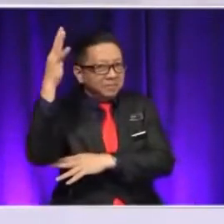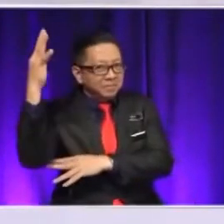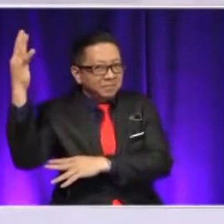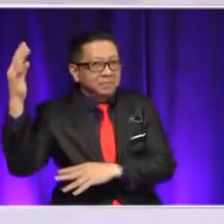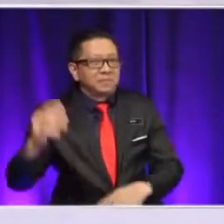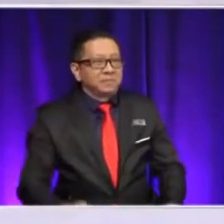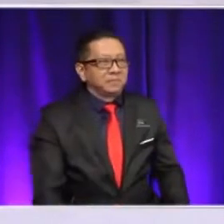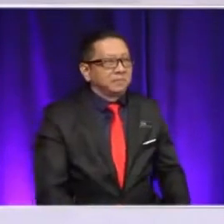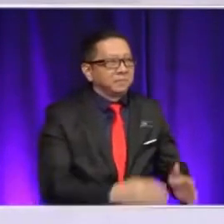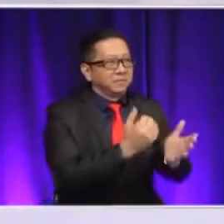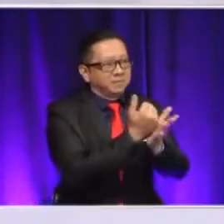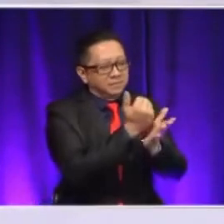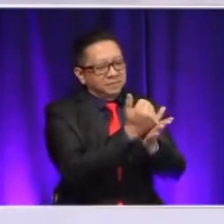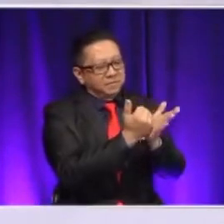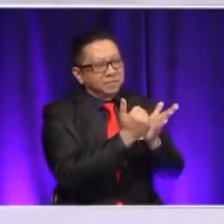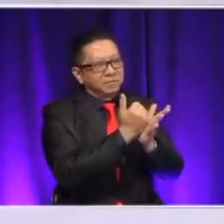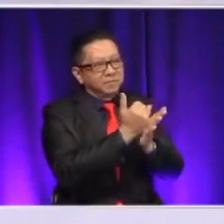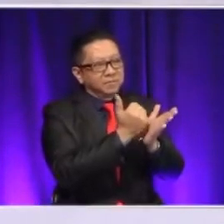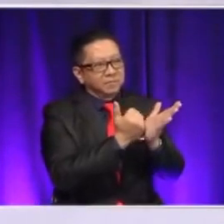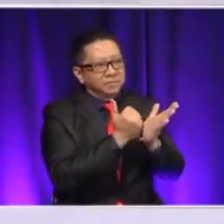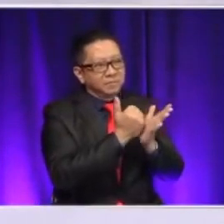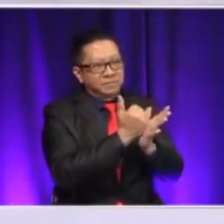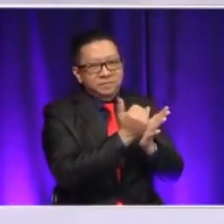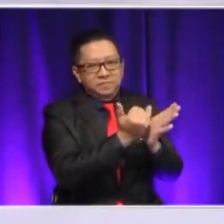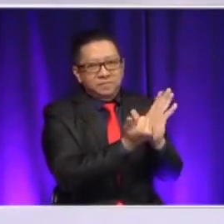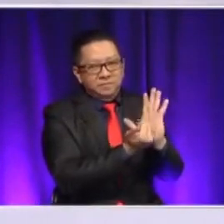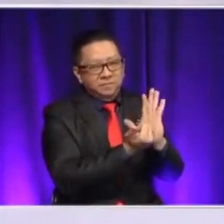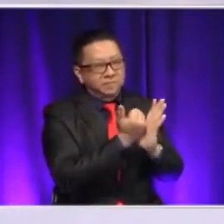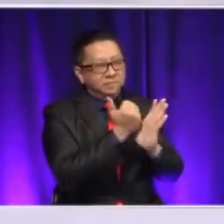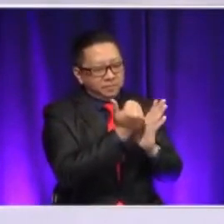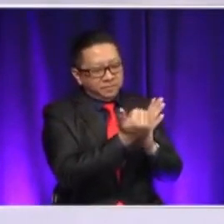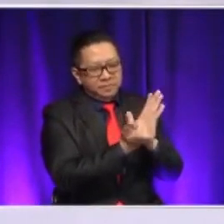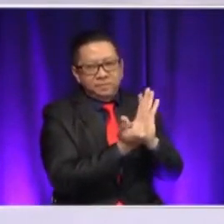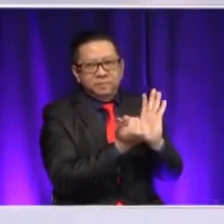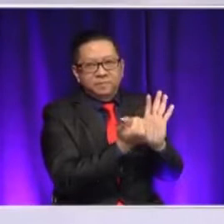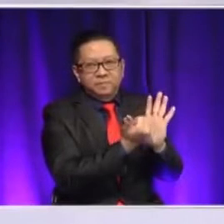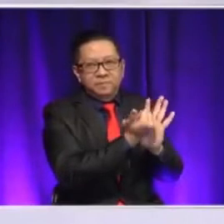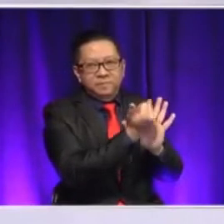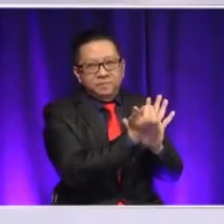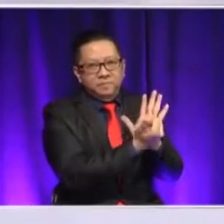oke Panda pagi-pagi daun banyak-banyak meski